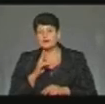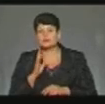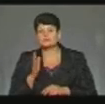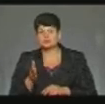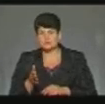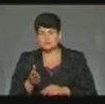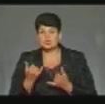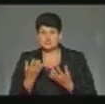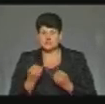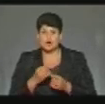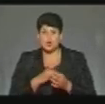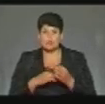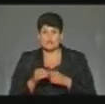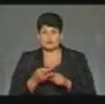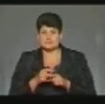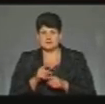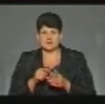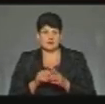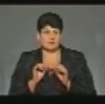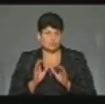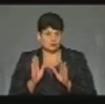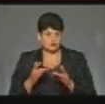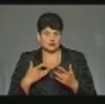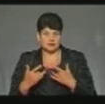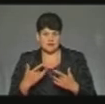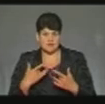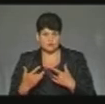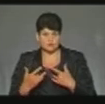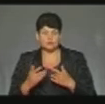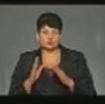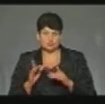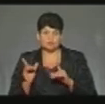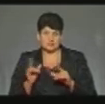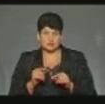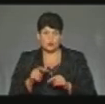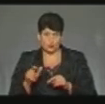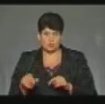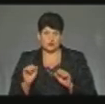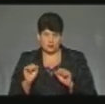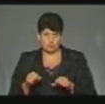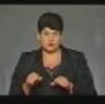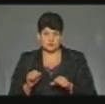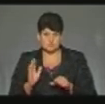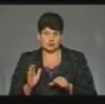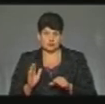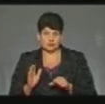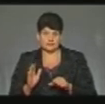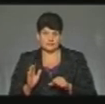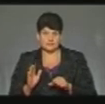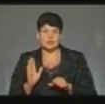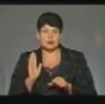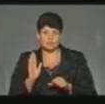ще обговорюємо це питання. Тобто може таке бути, що біля театру проїжджатимуть так. Люди, так. І можна буде, в принципі... Так, іде